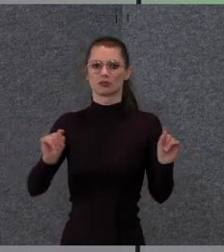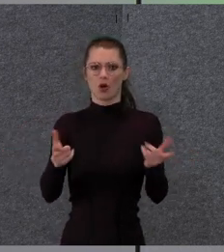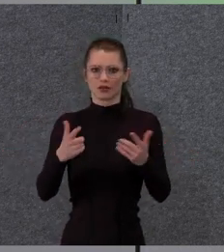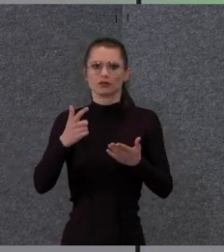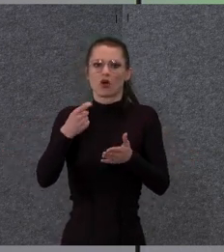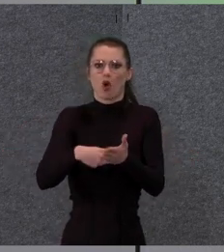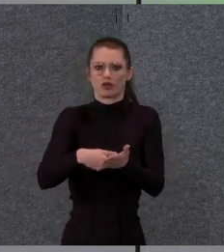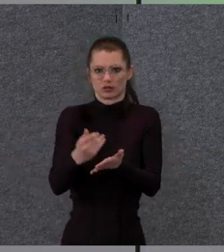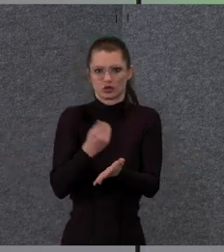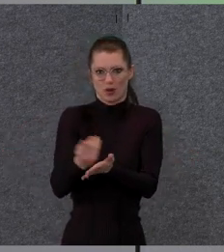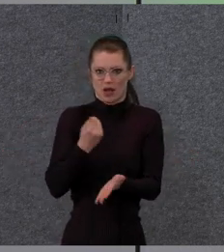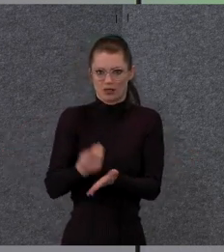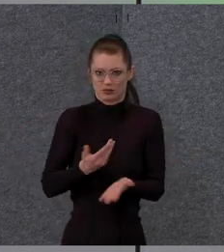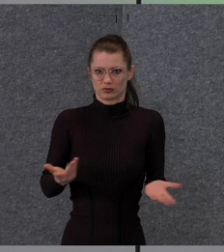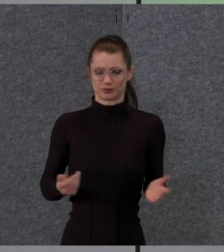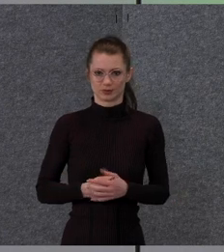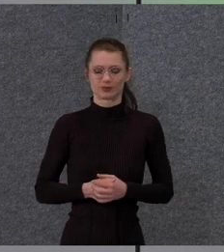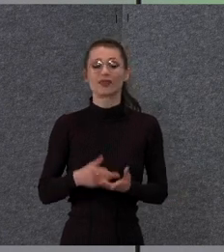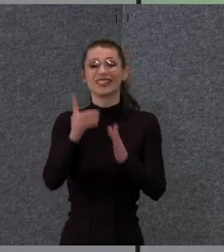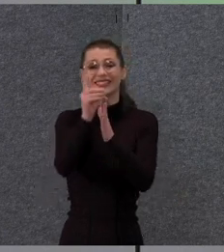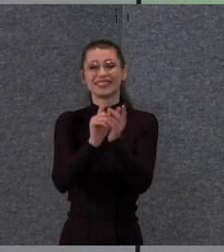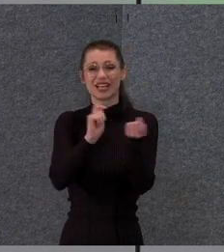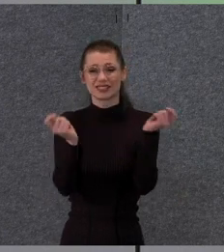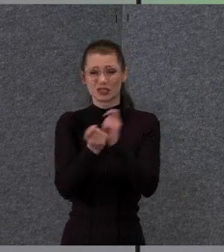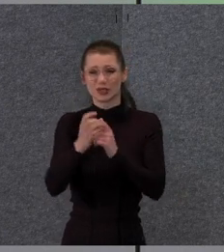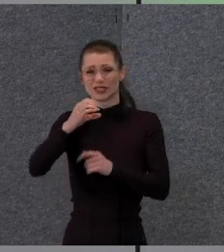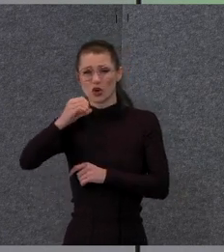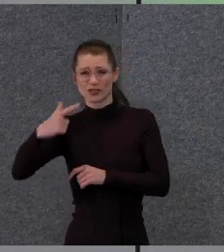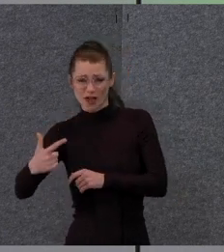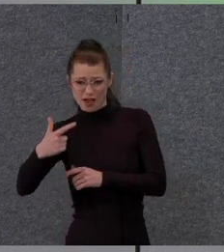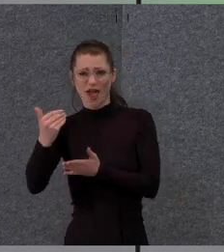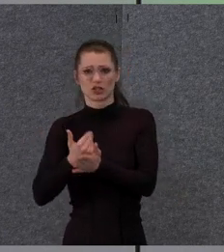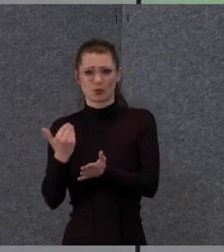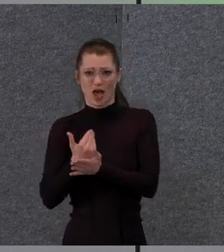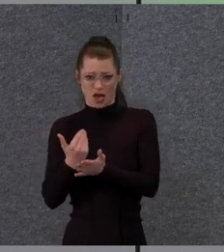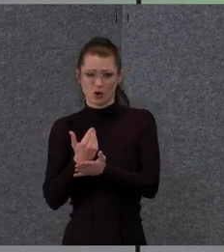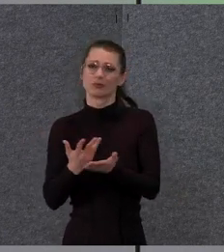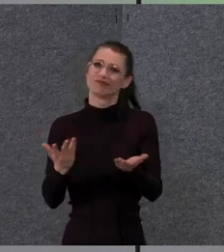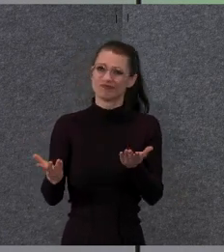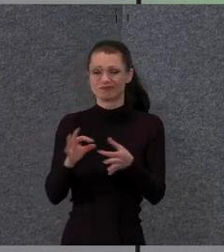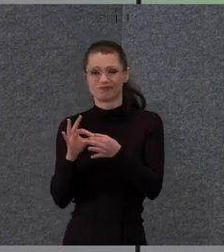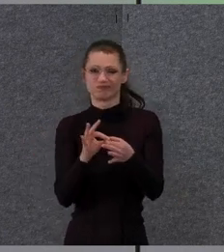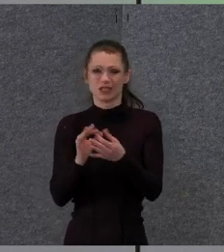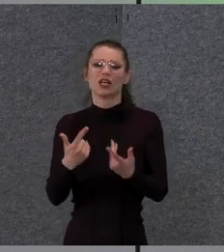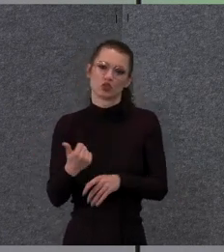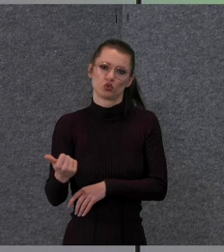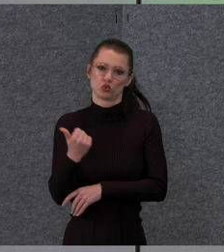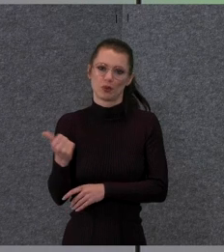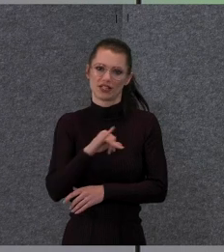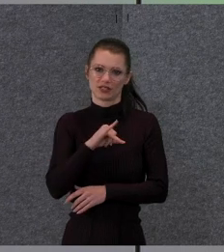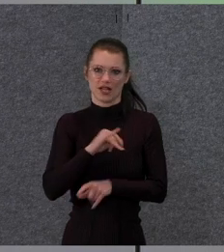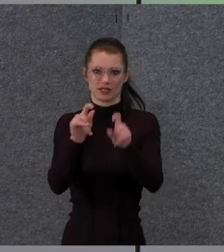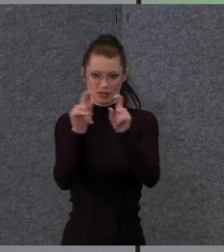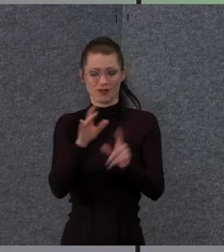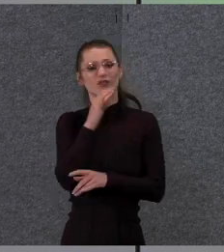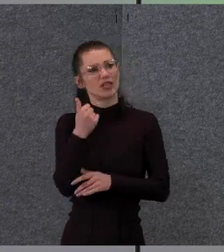Die dritte Frage, Digitalisierung und CO2-Einsparungen. Das ist ein super spannendes Thema, da gibt es viele Beispiele. Ich